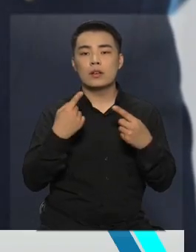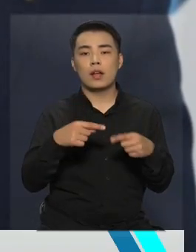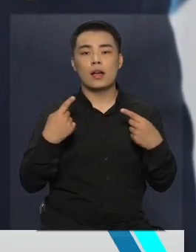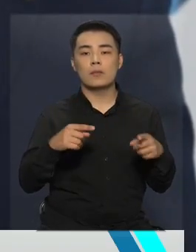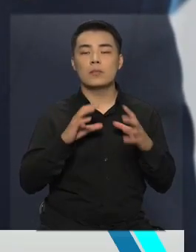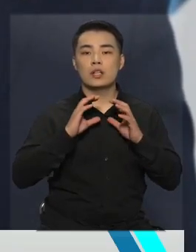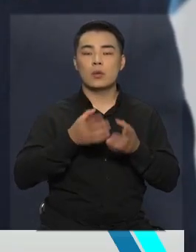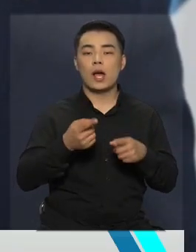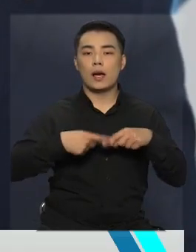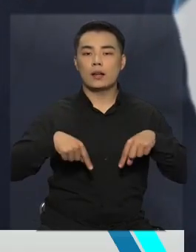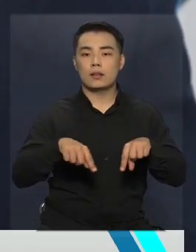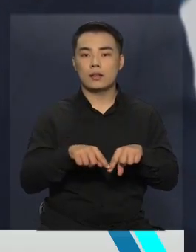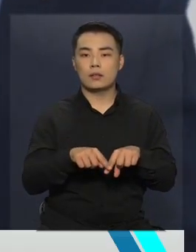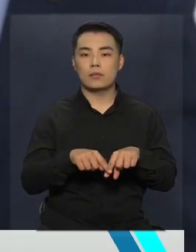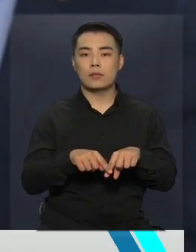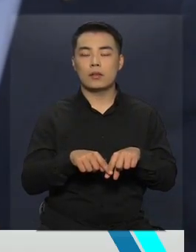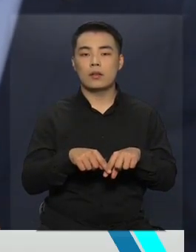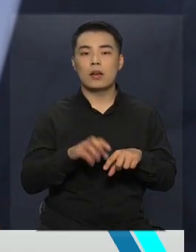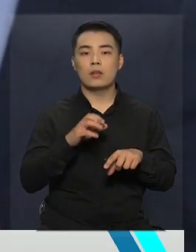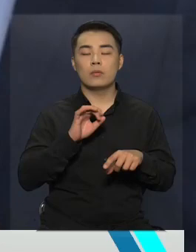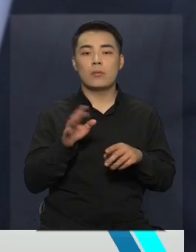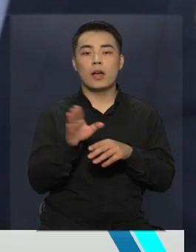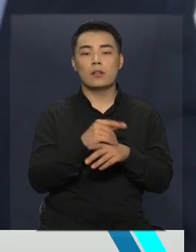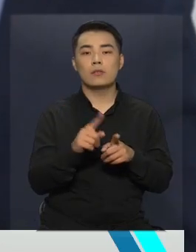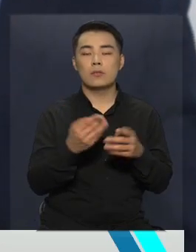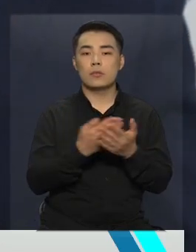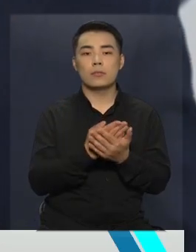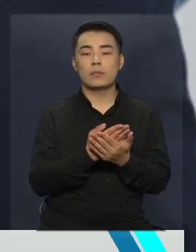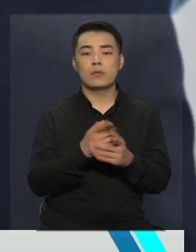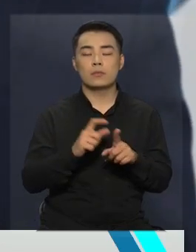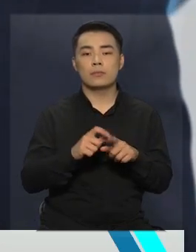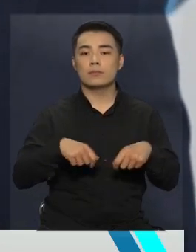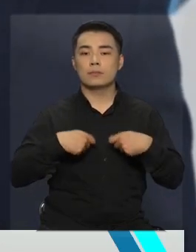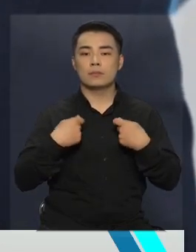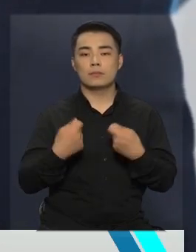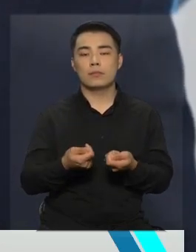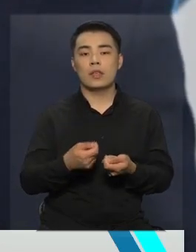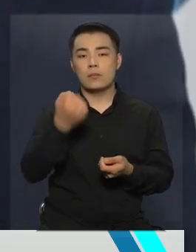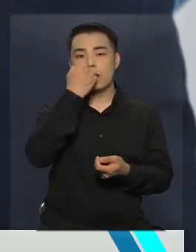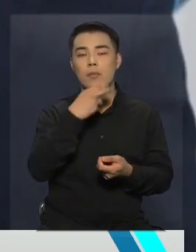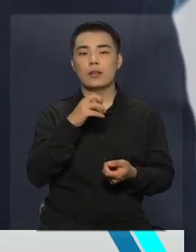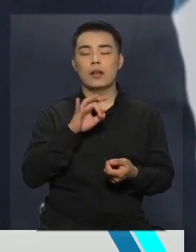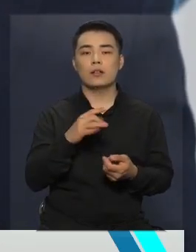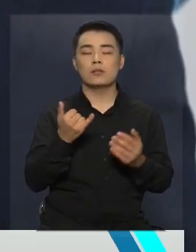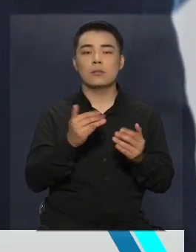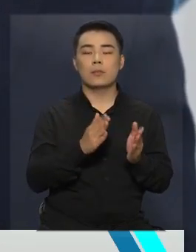международными организациями вся информация тебе слово спасибо Бахтияра мы продолжим